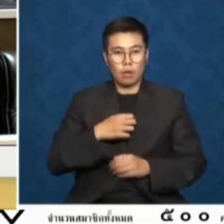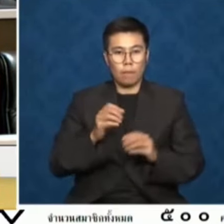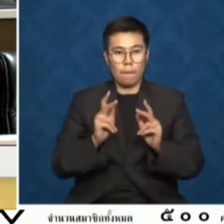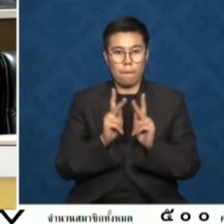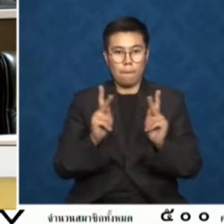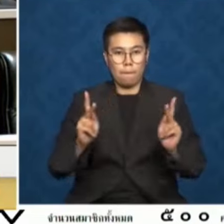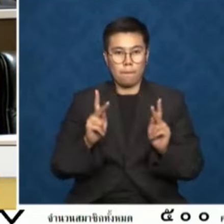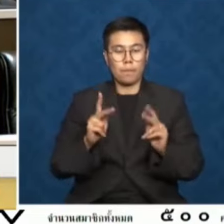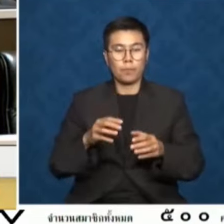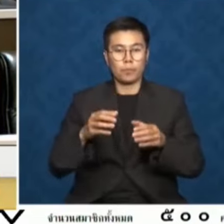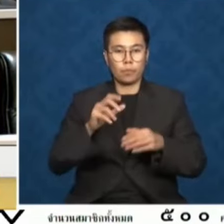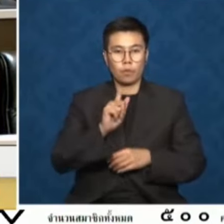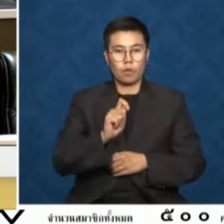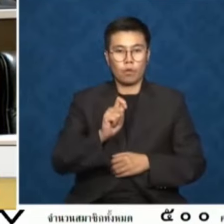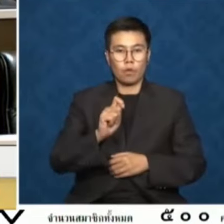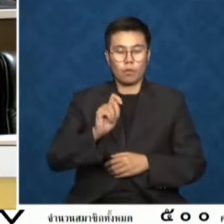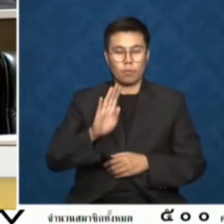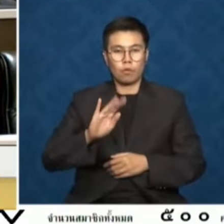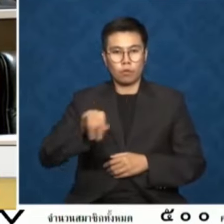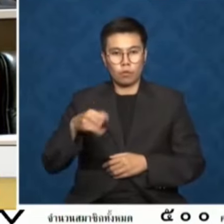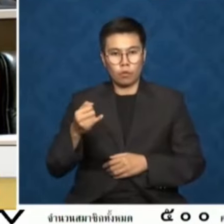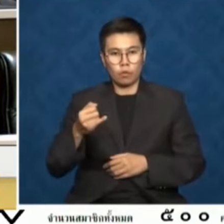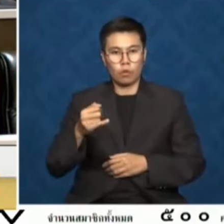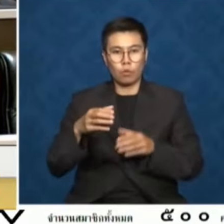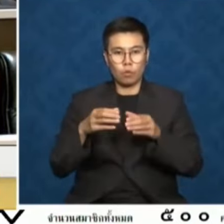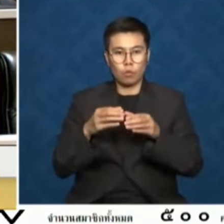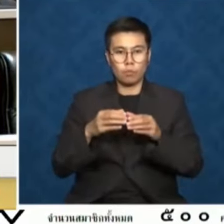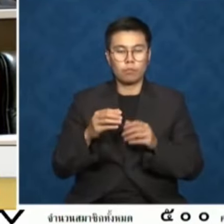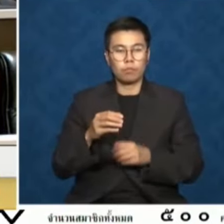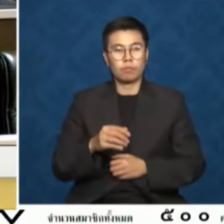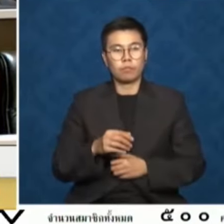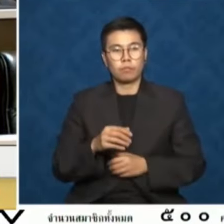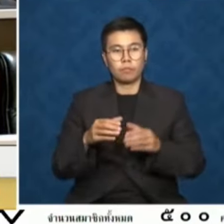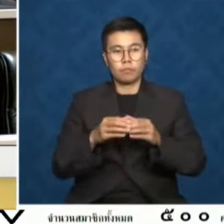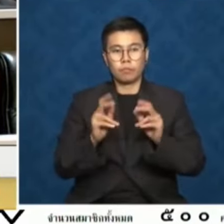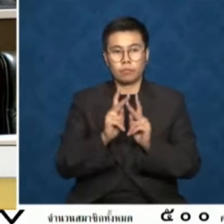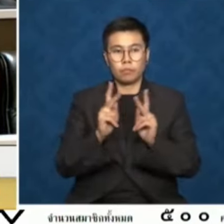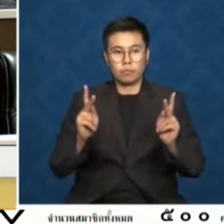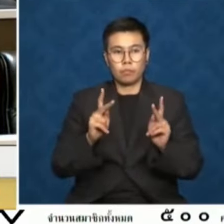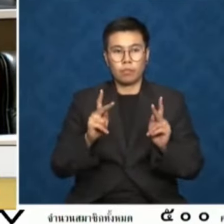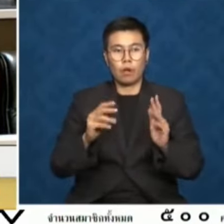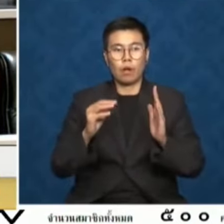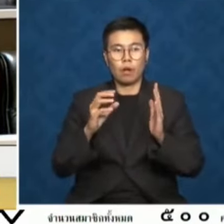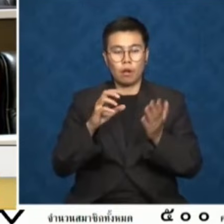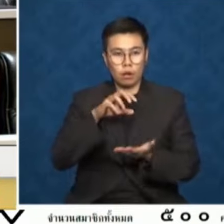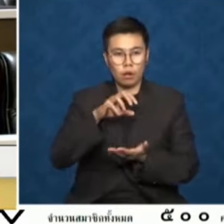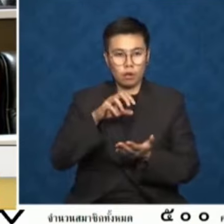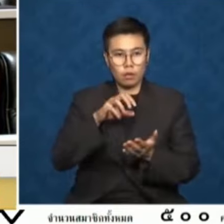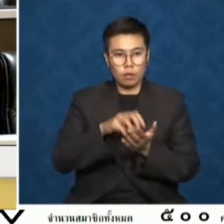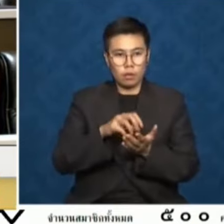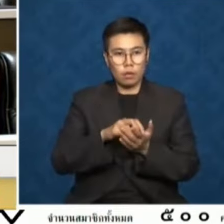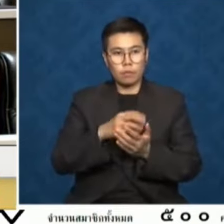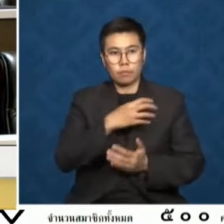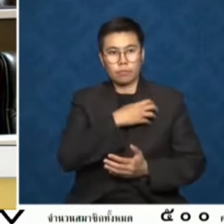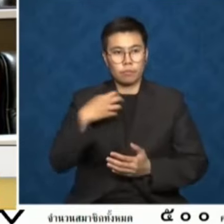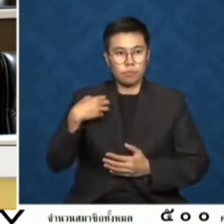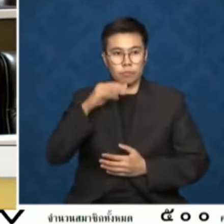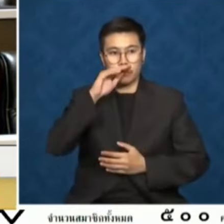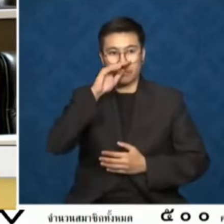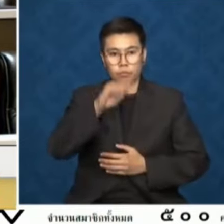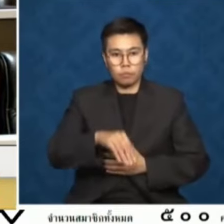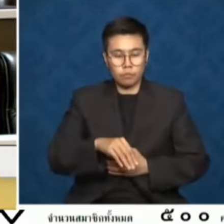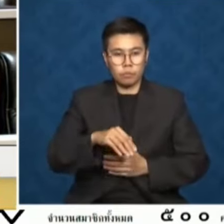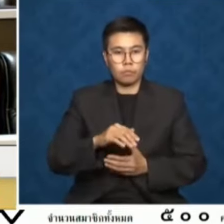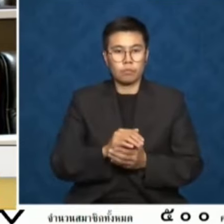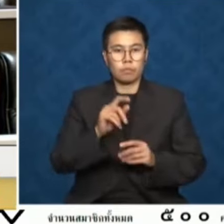าราชการองค์การบริหารส่วนจังหวัดคณะกรรมการกลางนะครับการพนักงานเทศบาลและคณะกรรมการพนักง